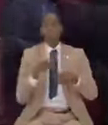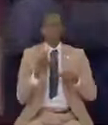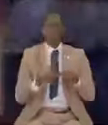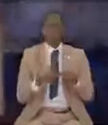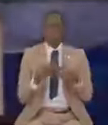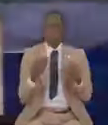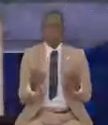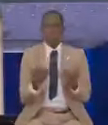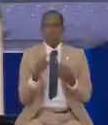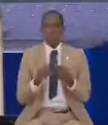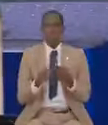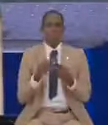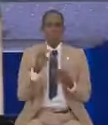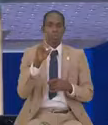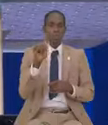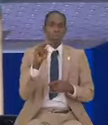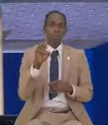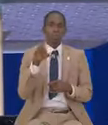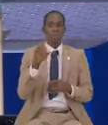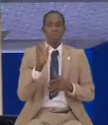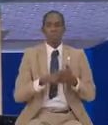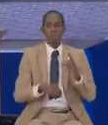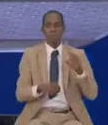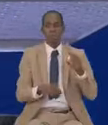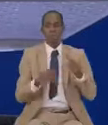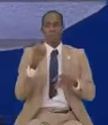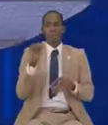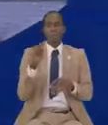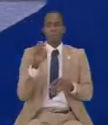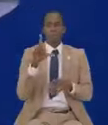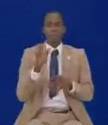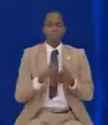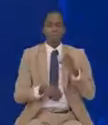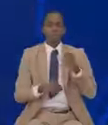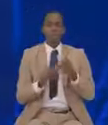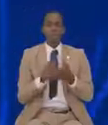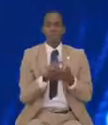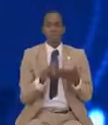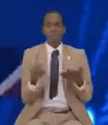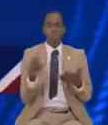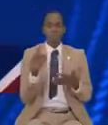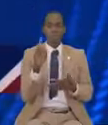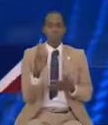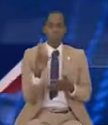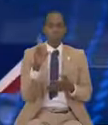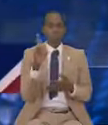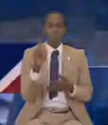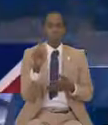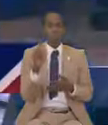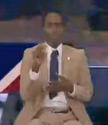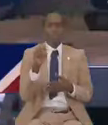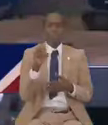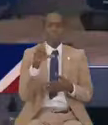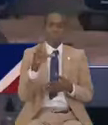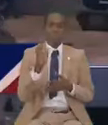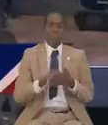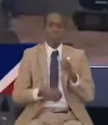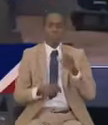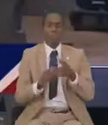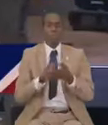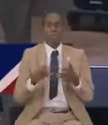gagner le chapitre 1 Daniel un je l'ai le verset 1 prière ouvrit votre Bible Daniel